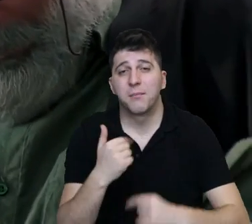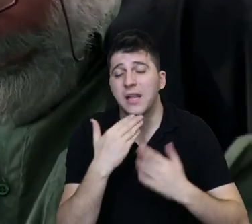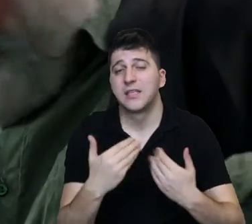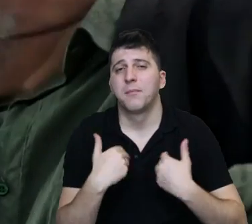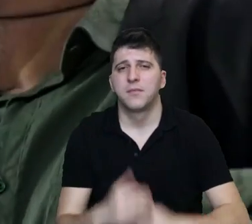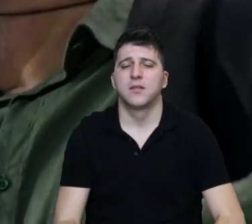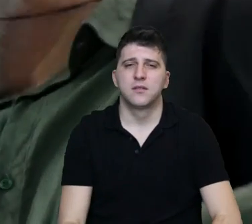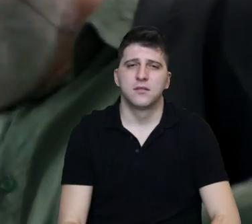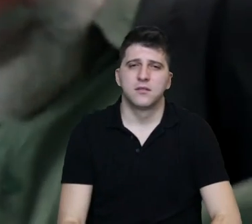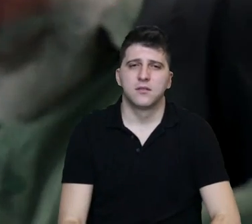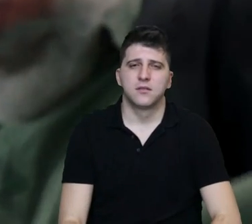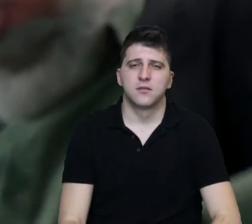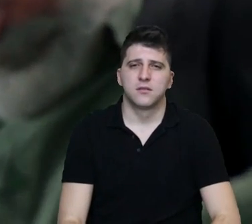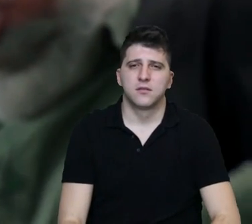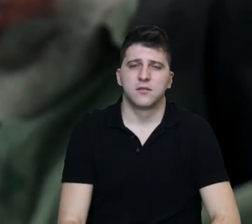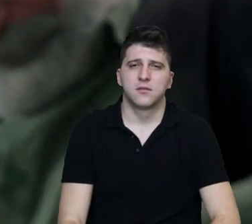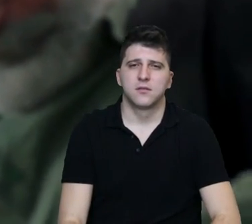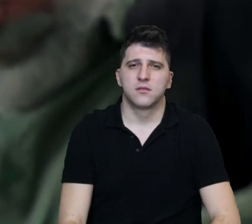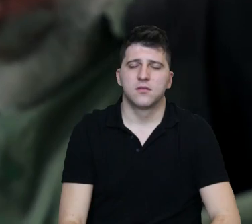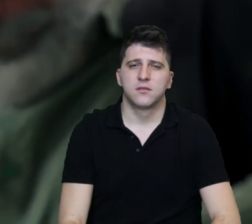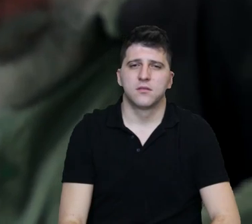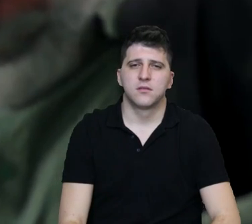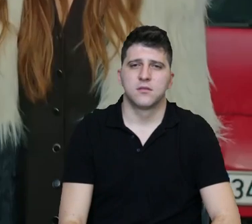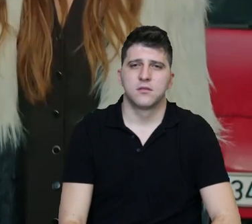mı desem? Santral'e bakarak işine devam ediyor.